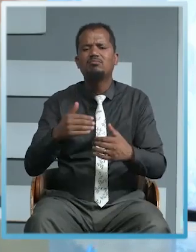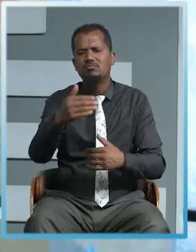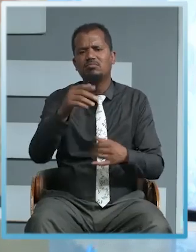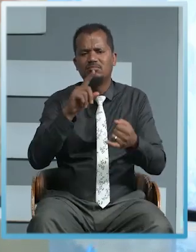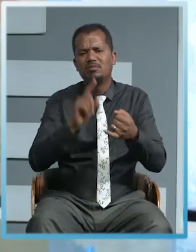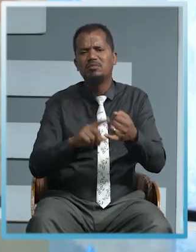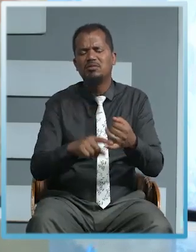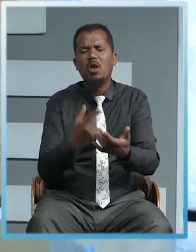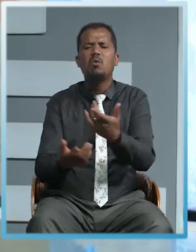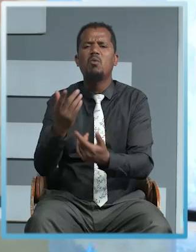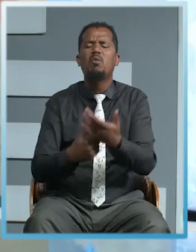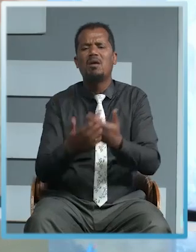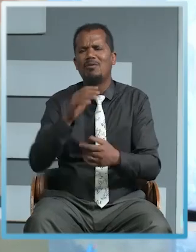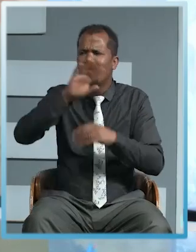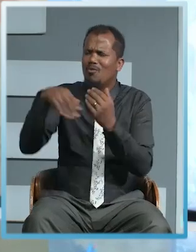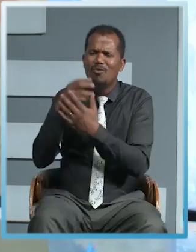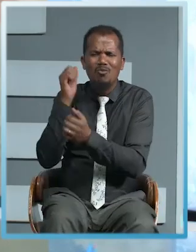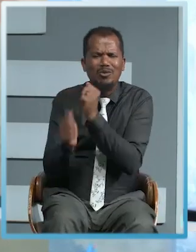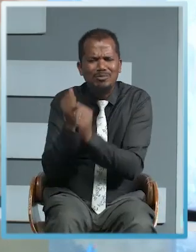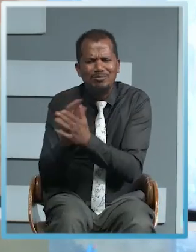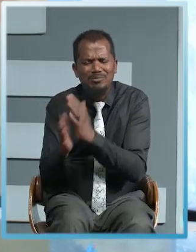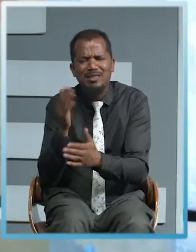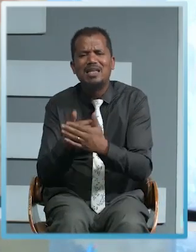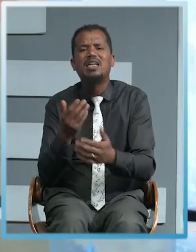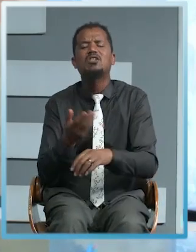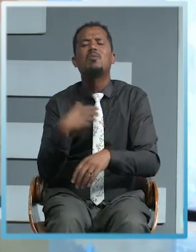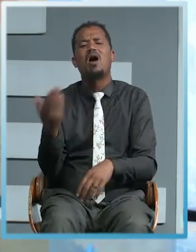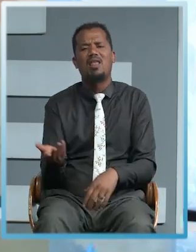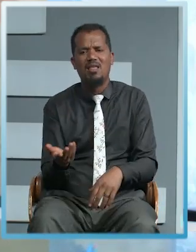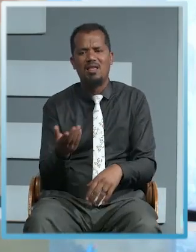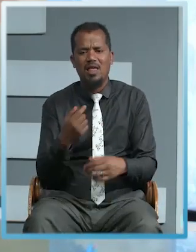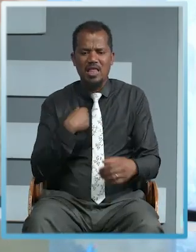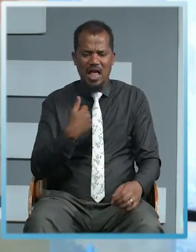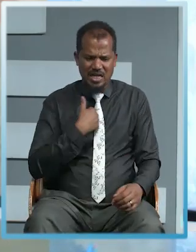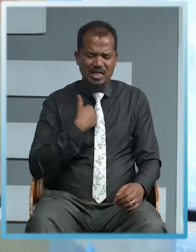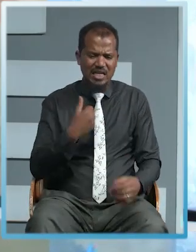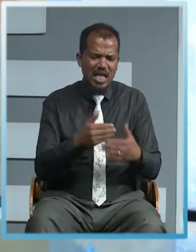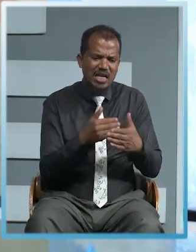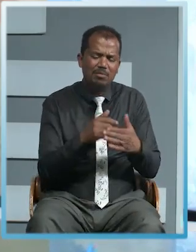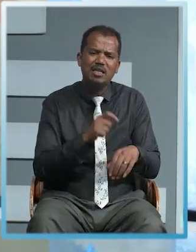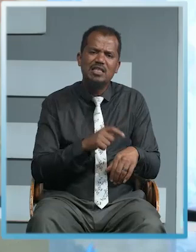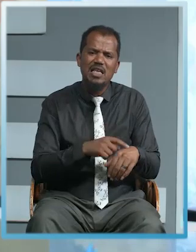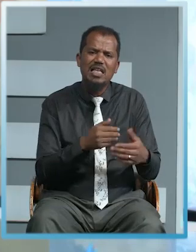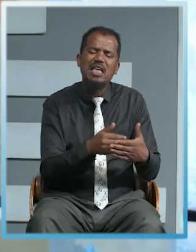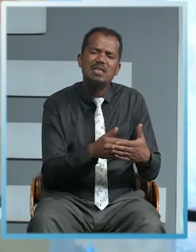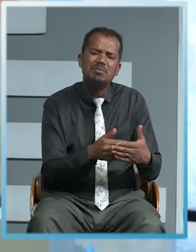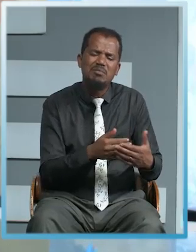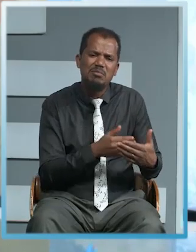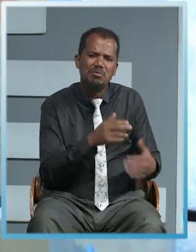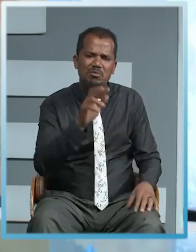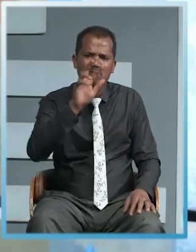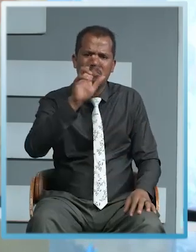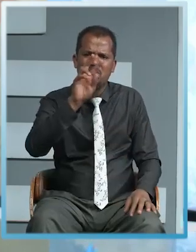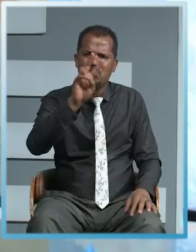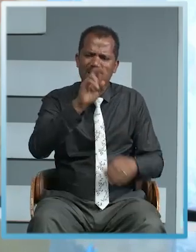ላይ በንግግር ነው የሚቋጨው የሁሉ ውድመት ከደረሰ በኋላ ማለት ነው። ስለዚህ ይሄ ራሳችንን የቅርብ ጊዜ የቅርብ